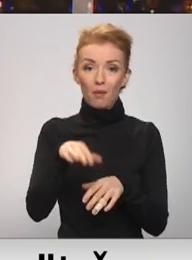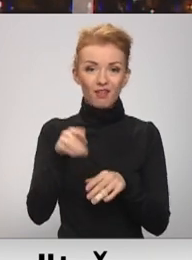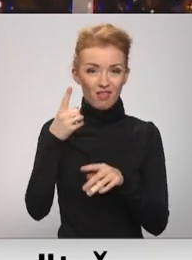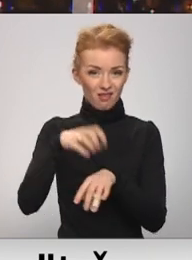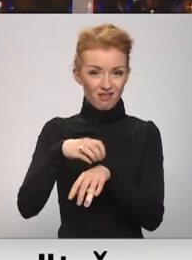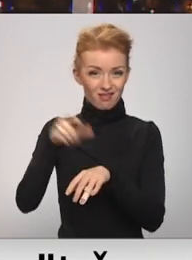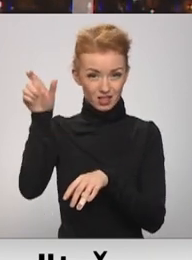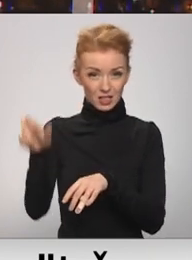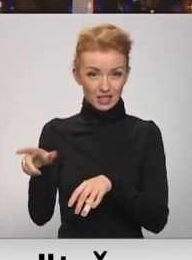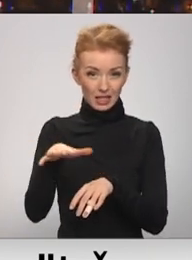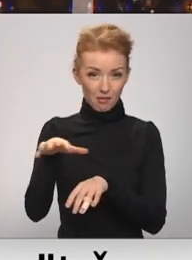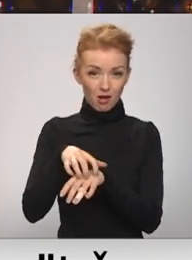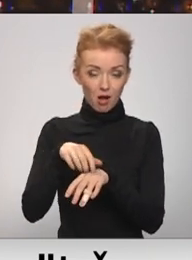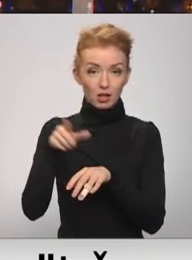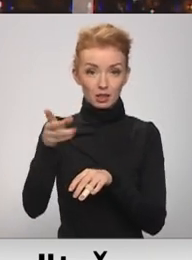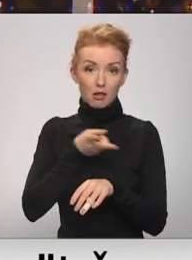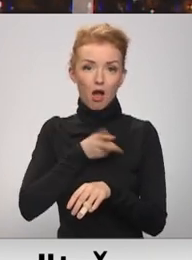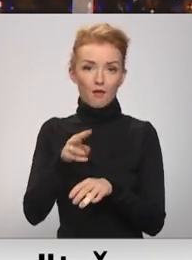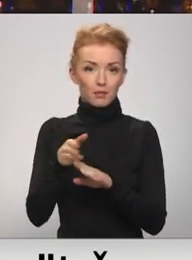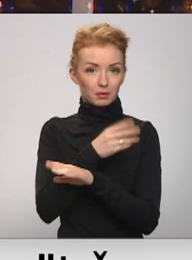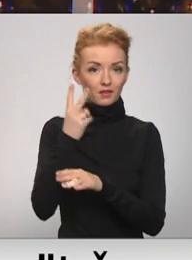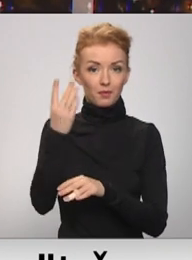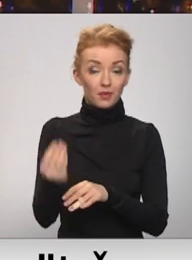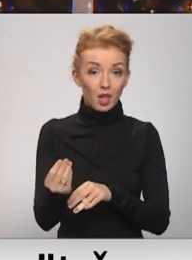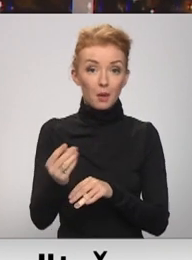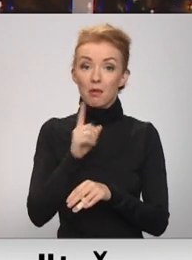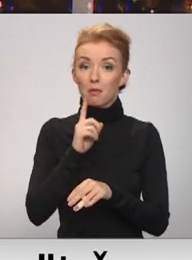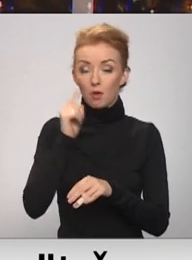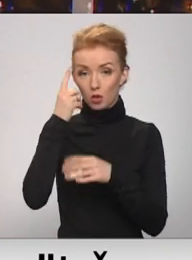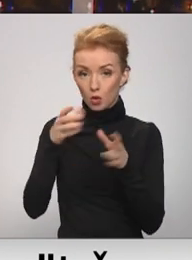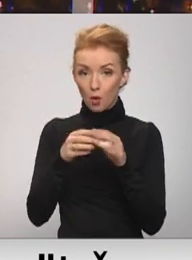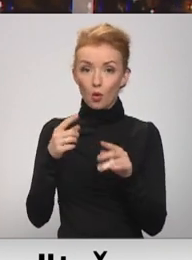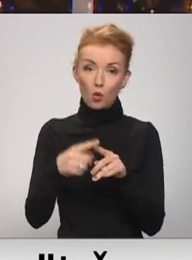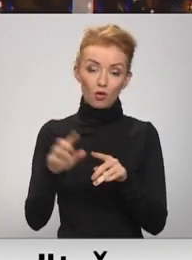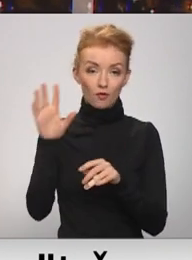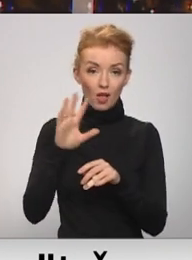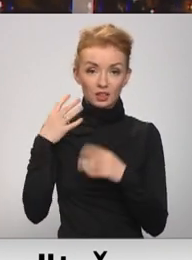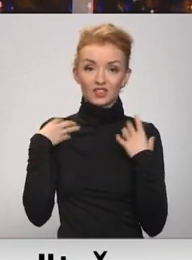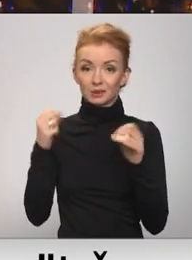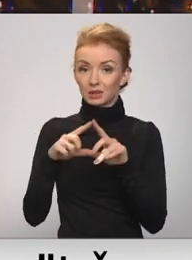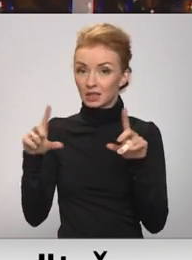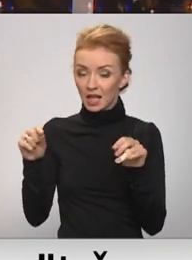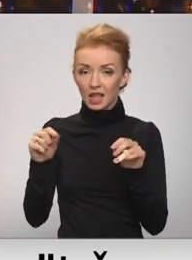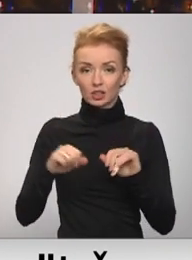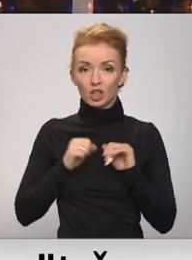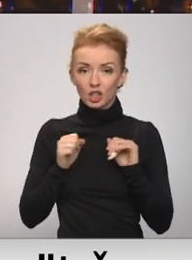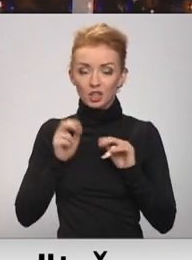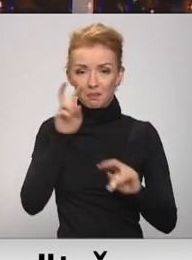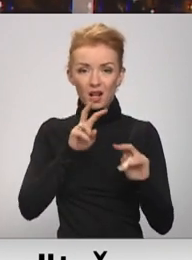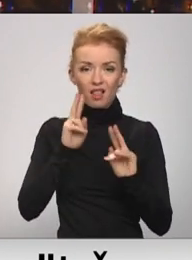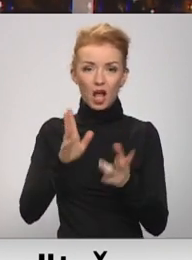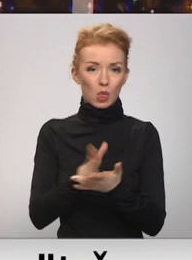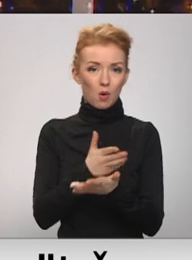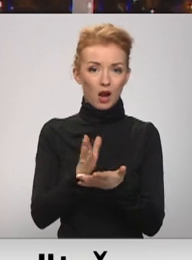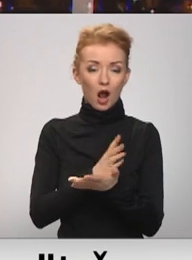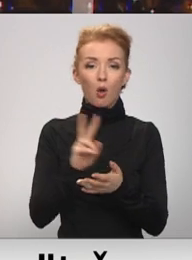praktizējuša ģimenes ārsta nāvi pirms divām dienām. Tikmēr Liepājas doma un Nacionālais veselības dienests mēģina rast ilgtermiņa risinājumu,